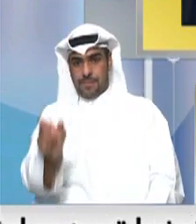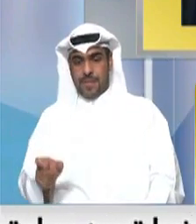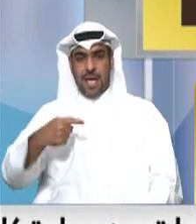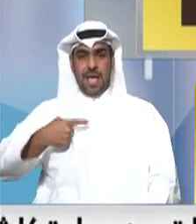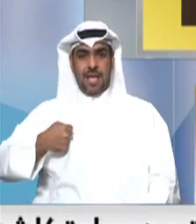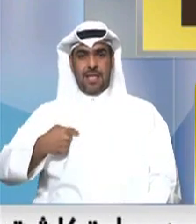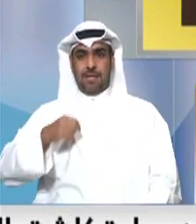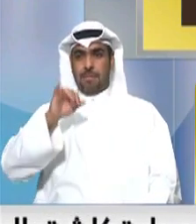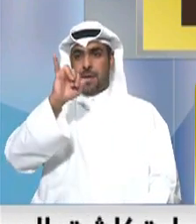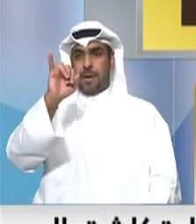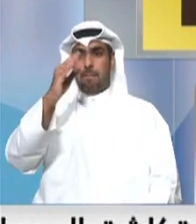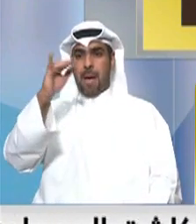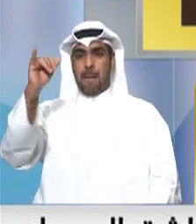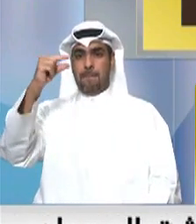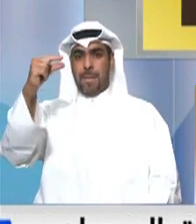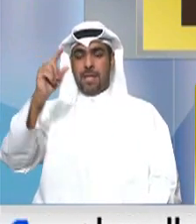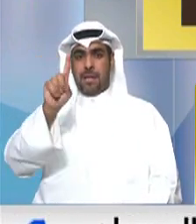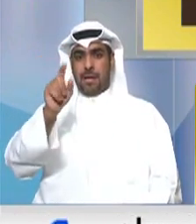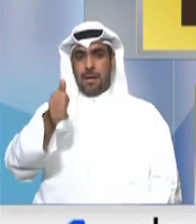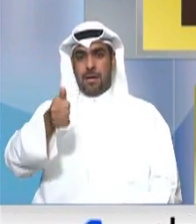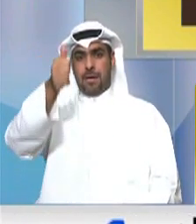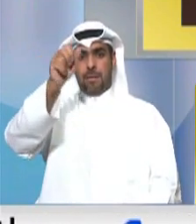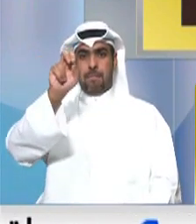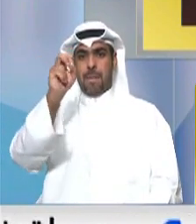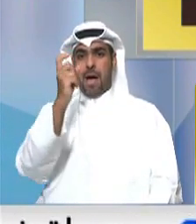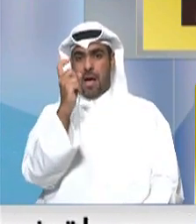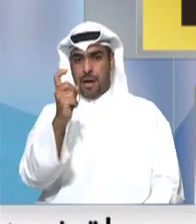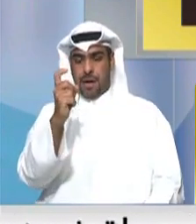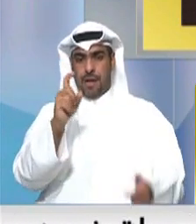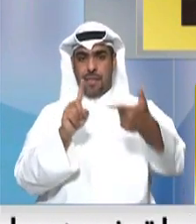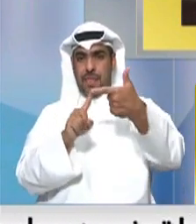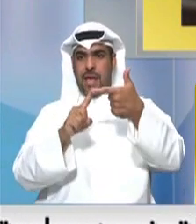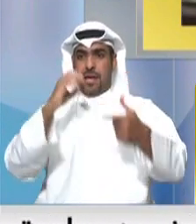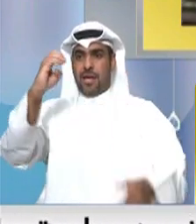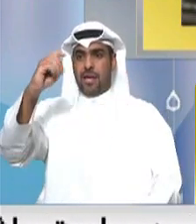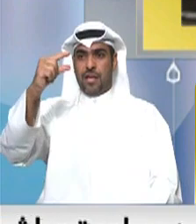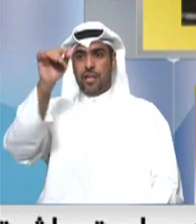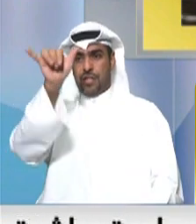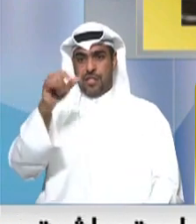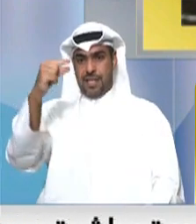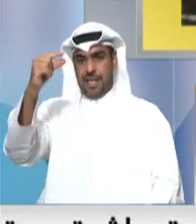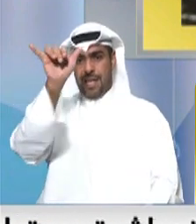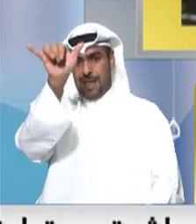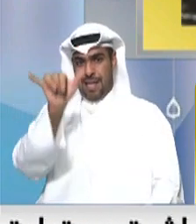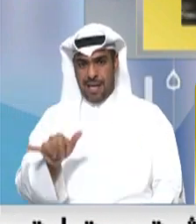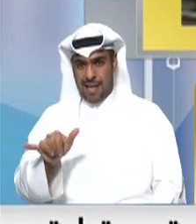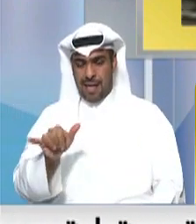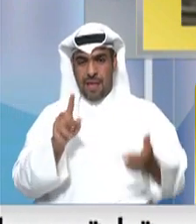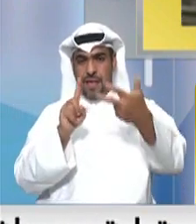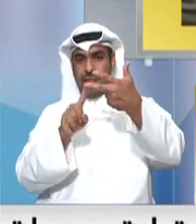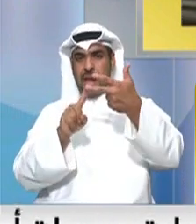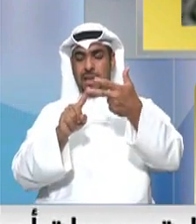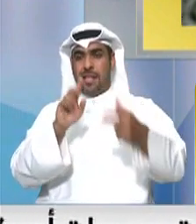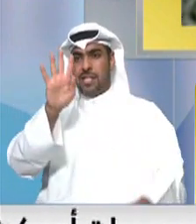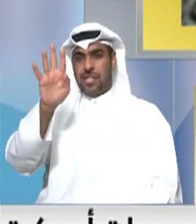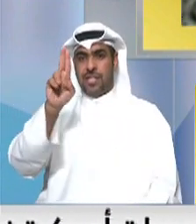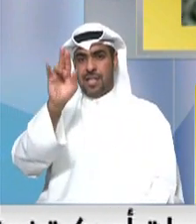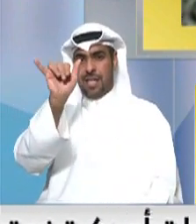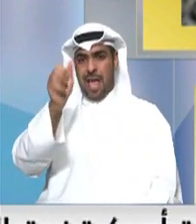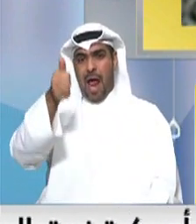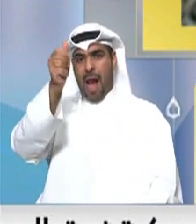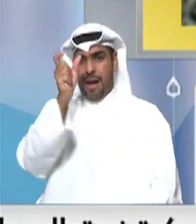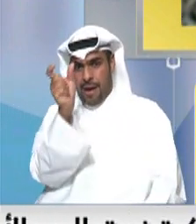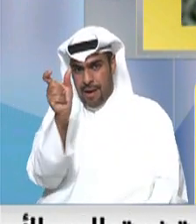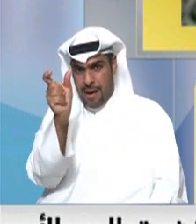أو المرشحين إزاؤه جليلي وبزشكيان، لكن حتى الآن لا يمكن القول بأن هناك رقما محددا أو